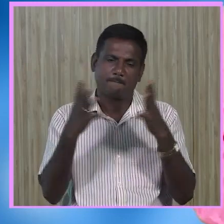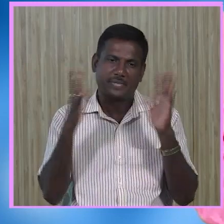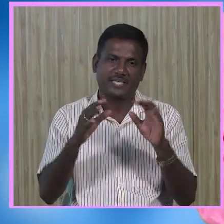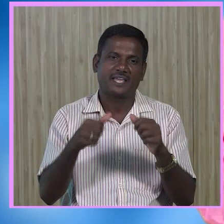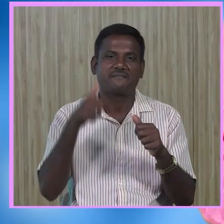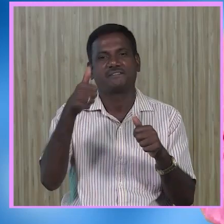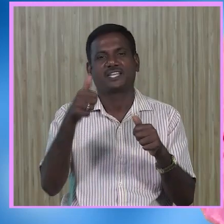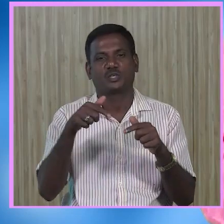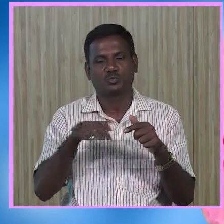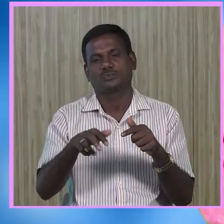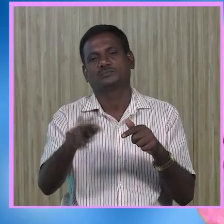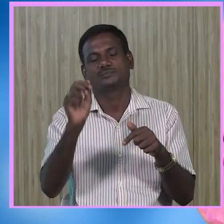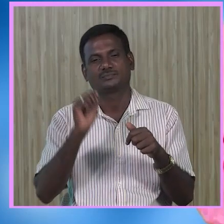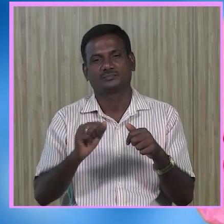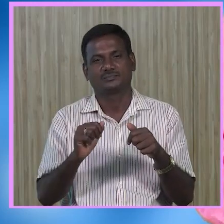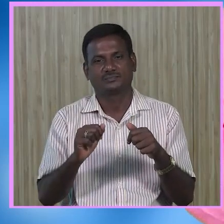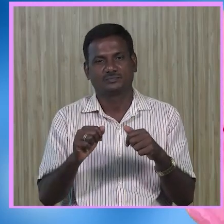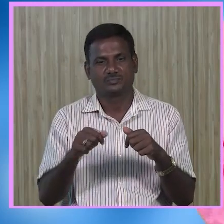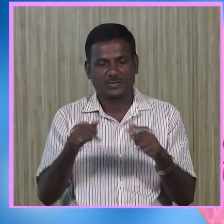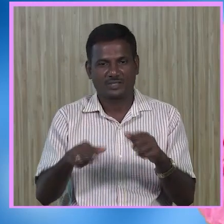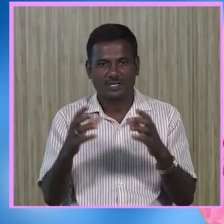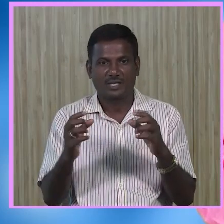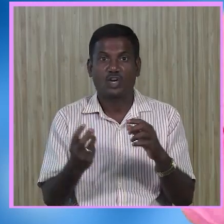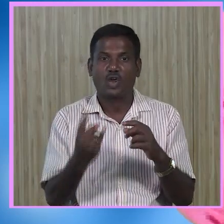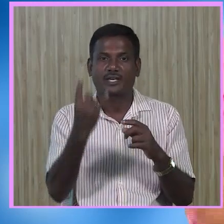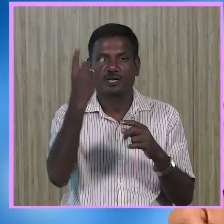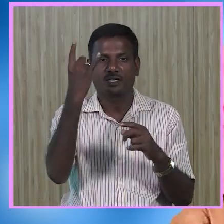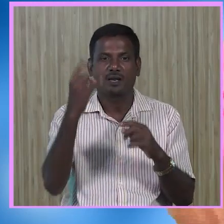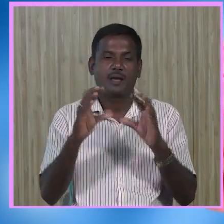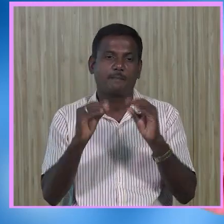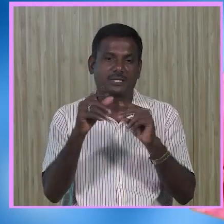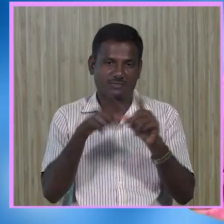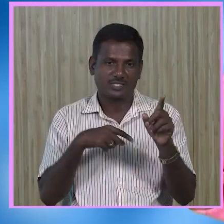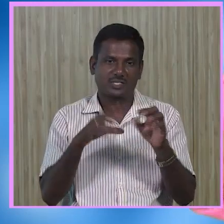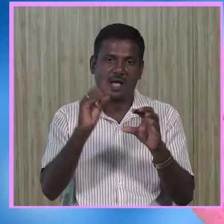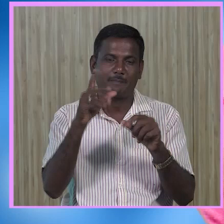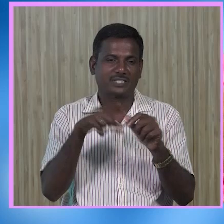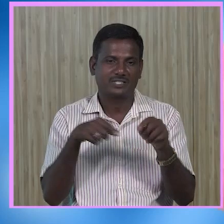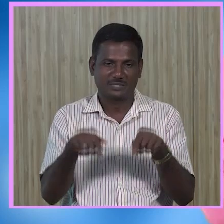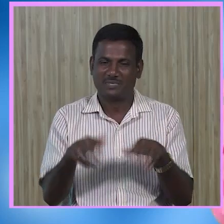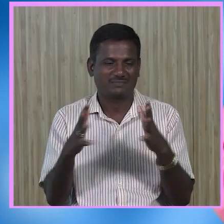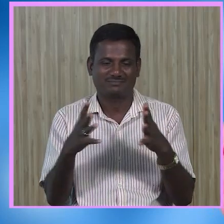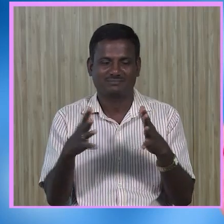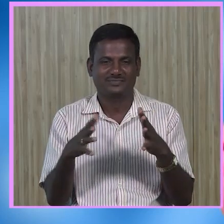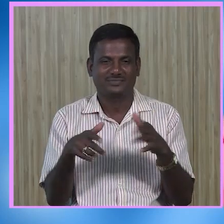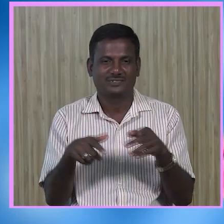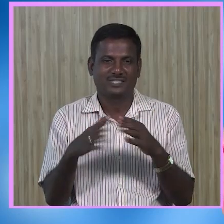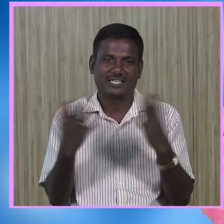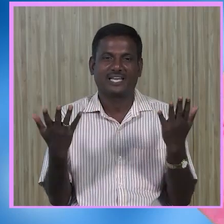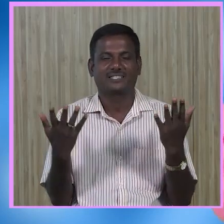ஒரு வெற்றி வாய்ப்பு உங்களை நோக்கி இருக்குது. சரி, இந்த ராக்கெட் என்பது ஏதோ 10 வருஷம் 50 வருஷம் இப்போ தான் ஆரம்பித்தாங்களா அப்படின்னு